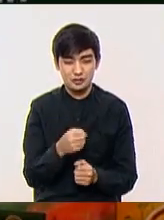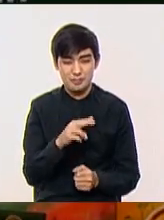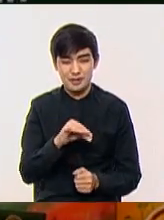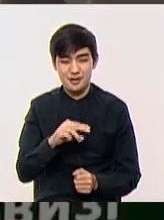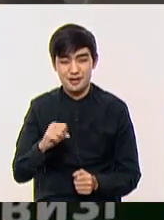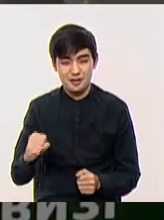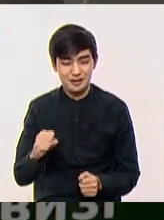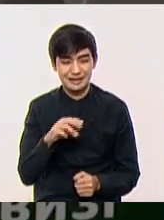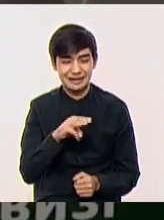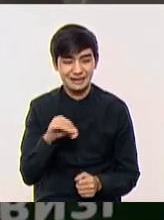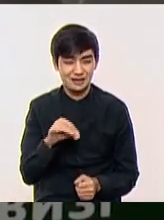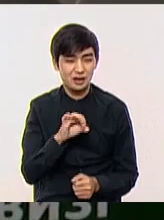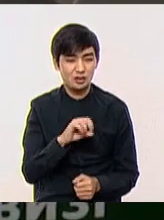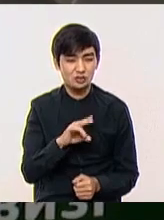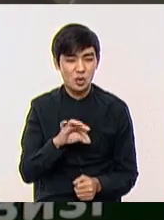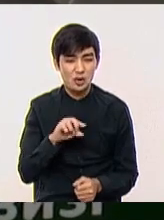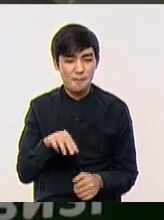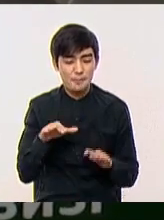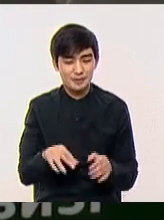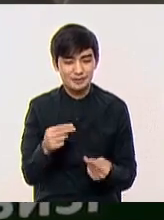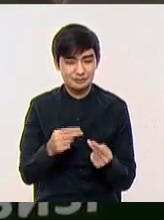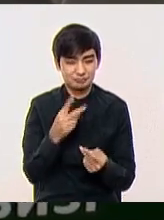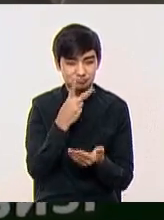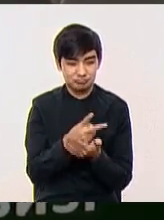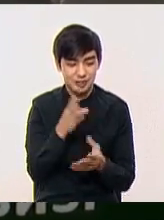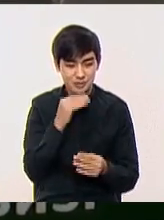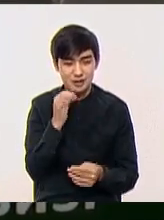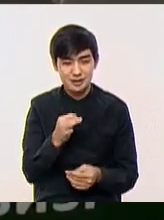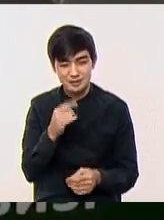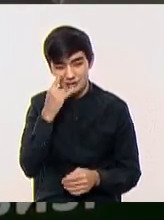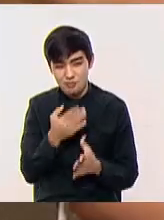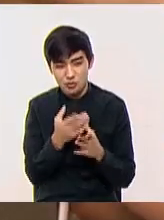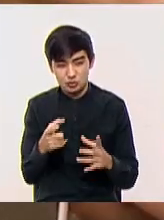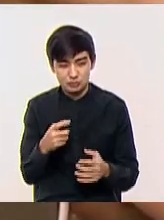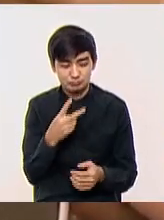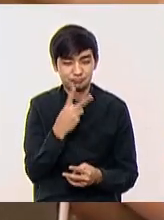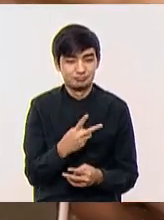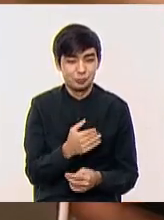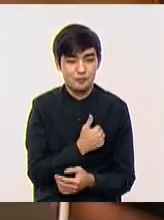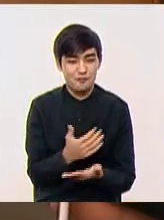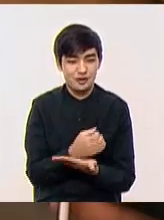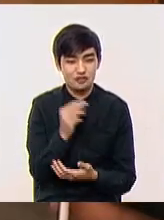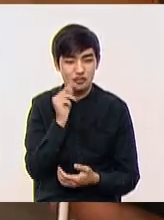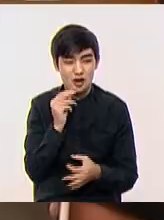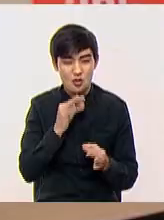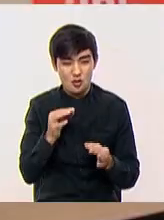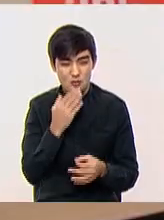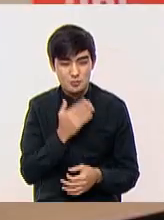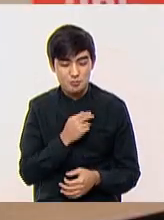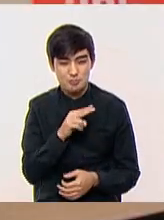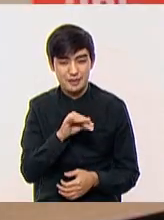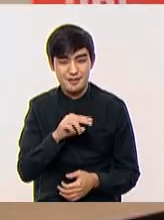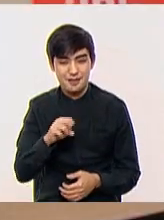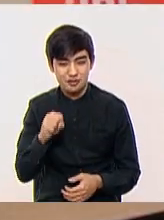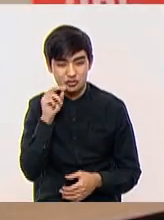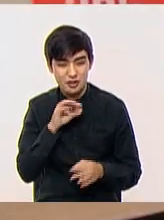Пиалати Инстаграм парақшасындағы тікелей эфир алдында бүгінде көп қазақстандық тақымын қысып отырды. Елдің сүйікті шайын айналған пиала қорабындағы